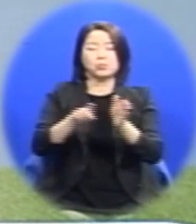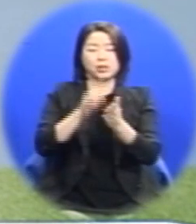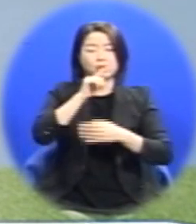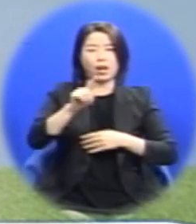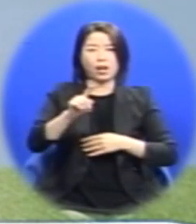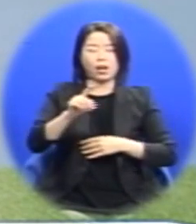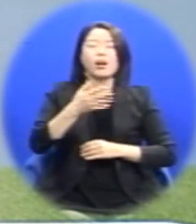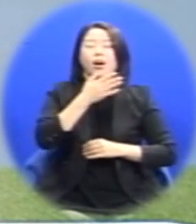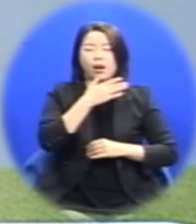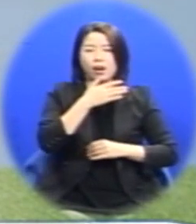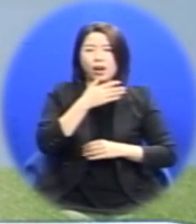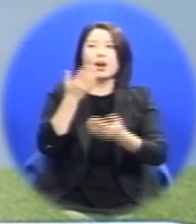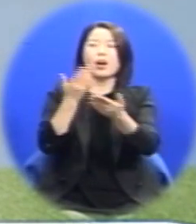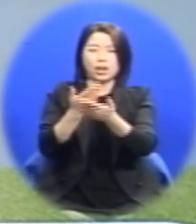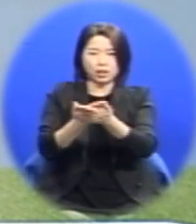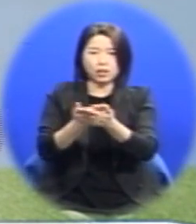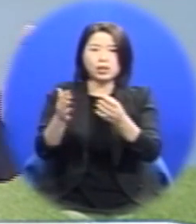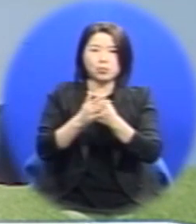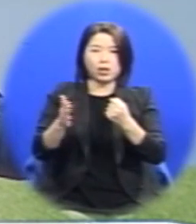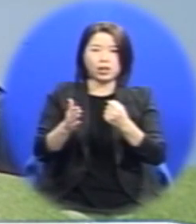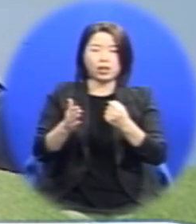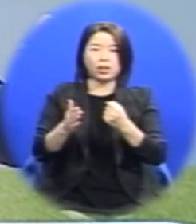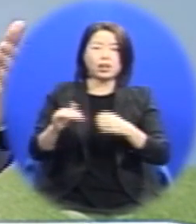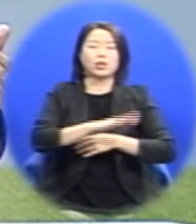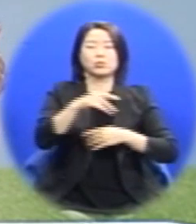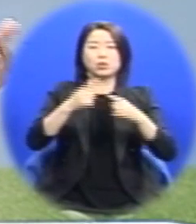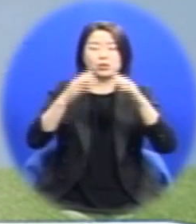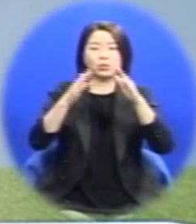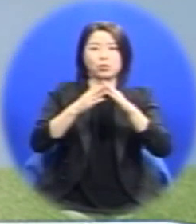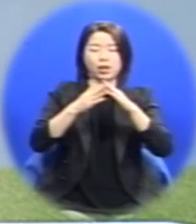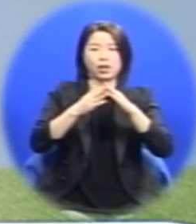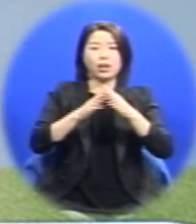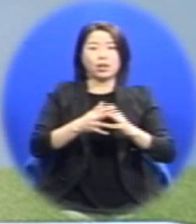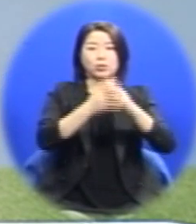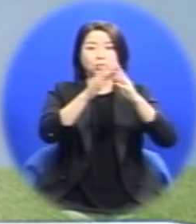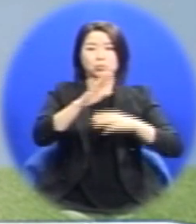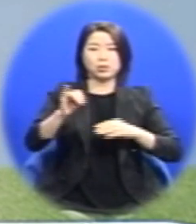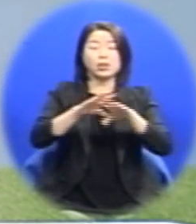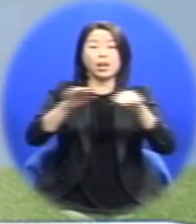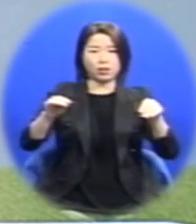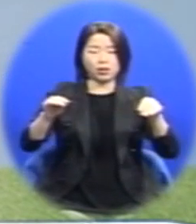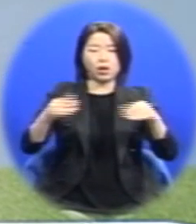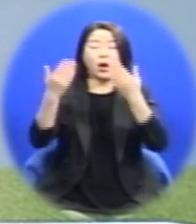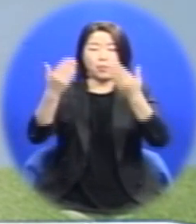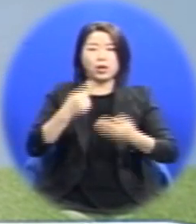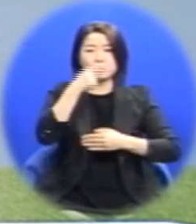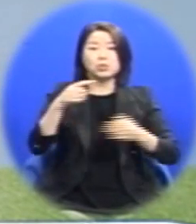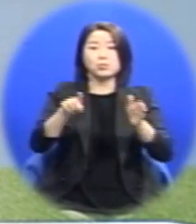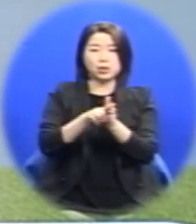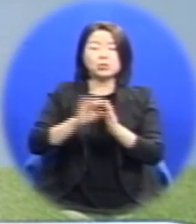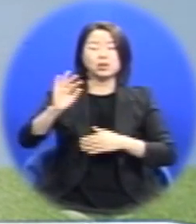아, 구했으니 이제 우리 교회 건축비는 해결이 된 겁니다. 받은 줄로 믿으면 된다고